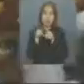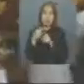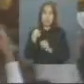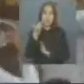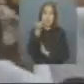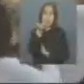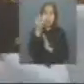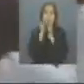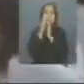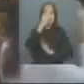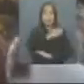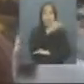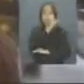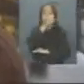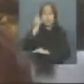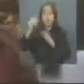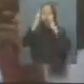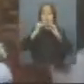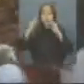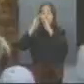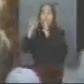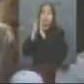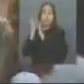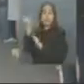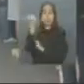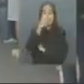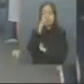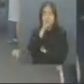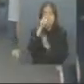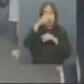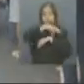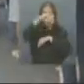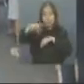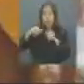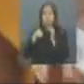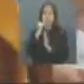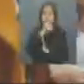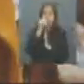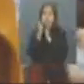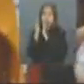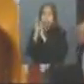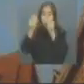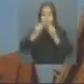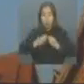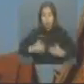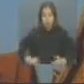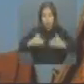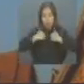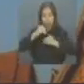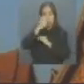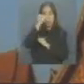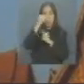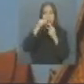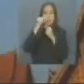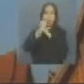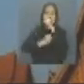วัดที่ทางจังหวัดได้อัญเชิญขึ้นรถบุกสบกให้ร่วมกราบไหว้เนื่องในวันปีใหม่และครบรอบ750ปีเมืองเชียงร